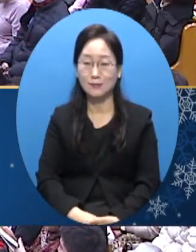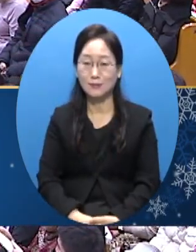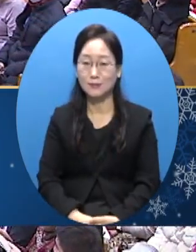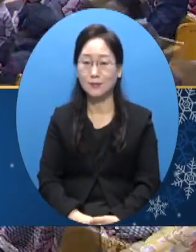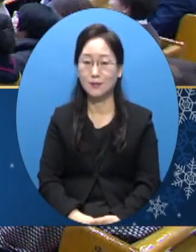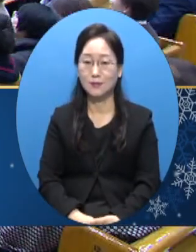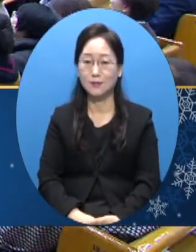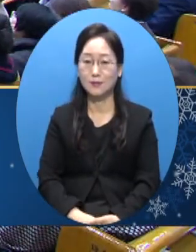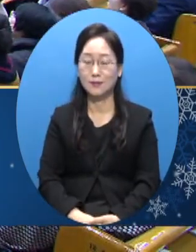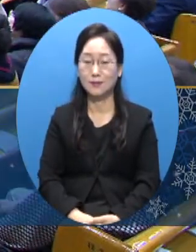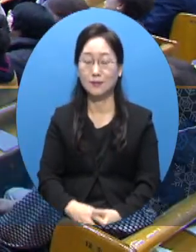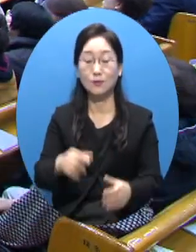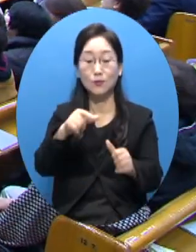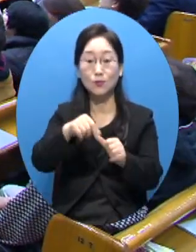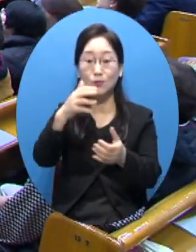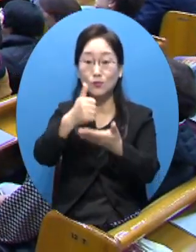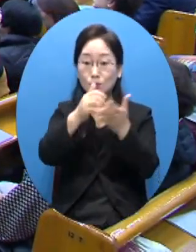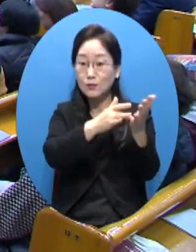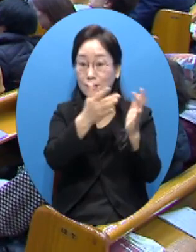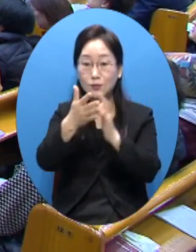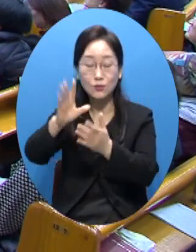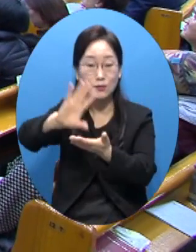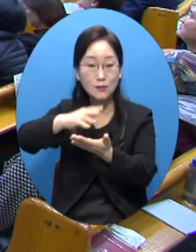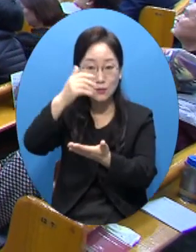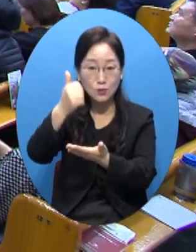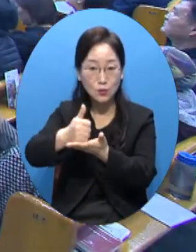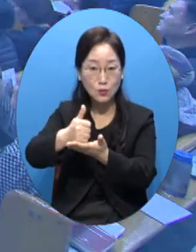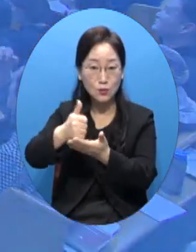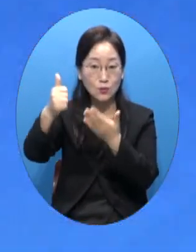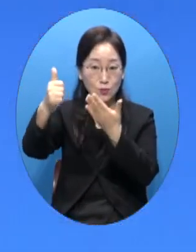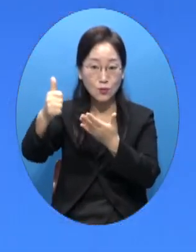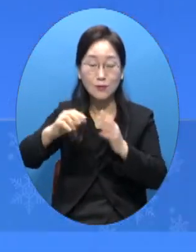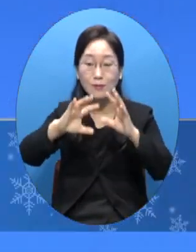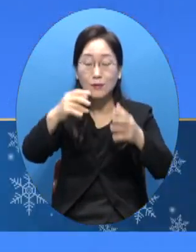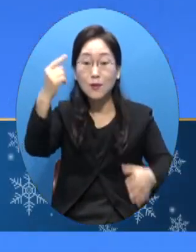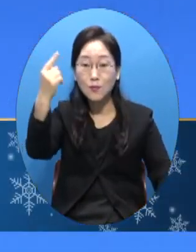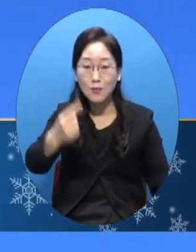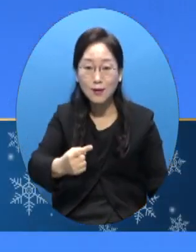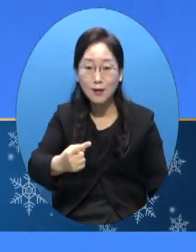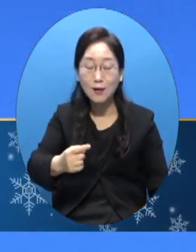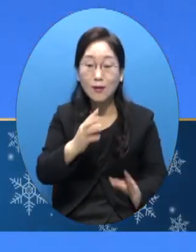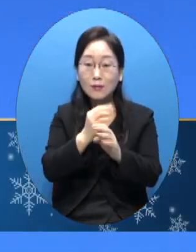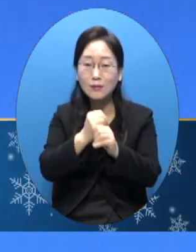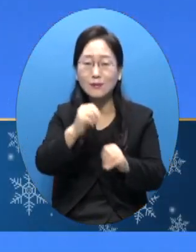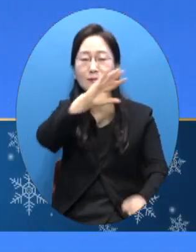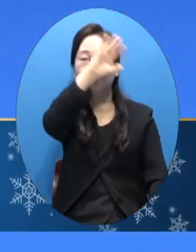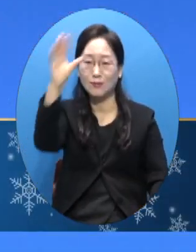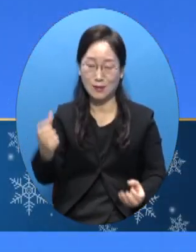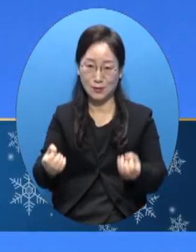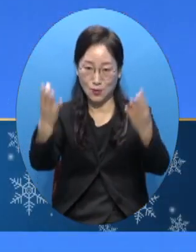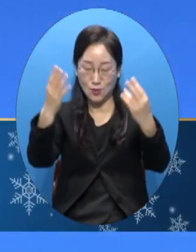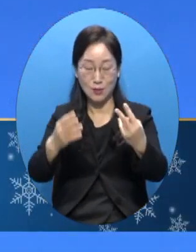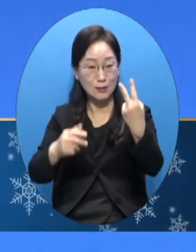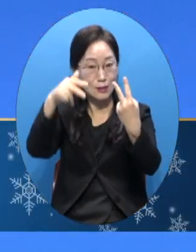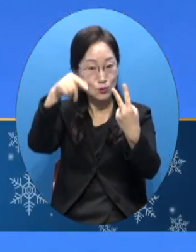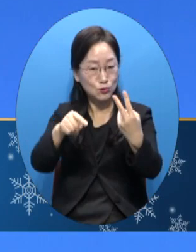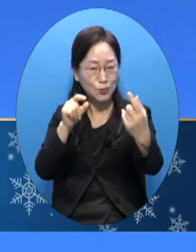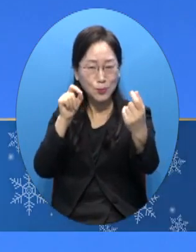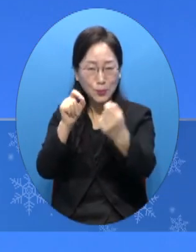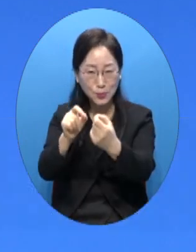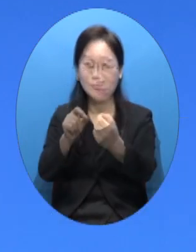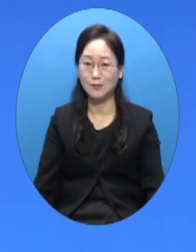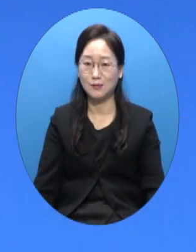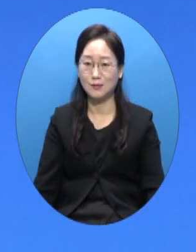많으신 구세주 예수 그리스도께서이 땅에 오신 성탄절이 두주 앞으로 성큼